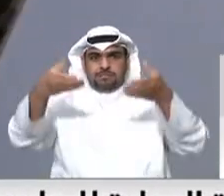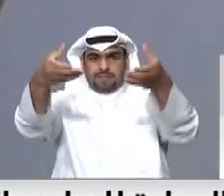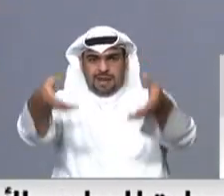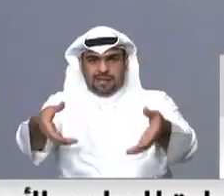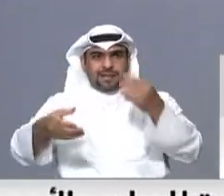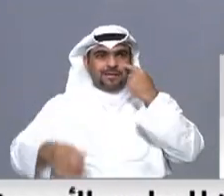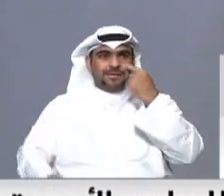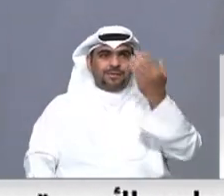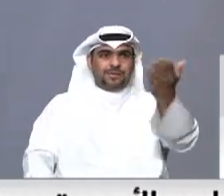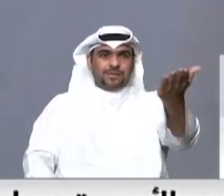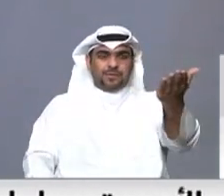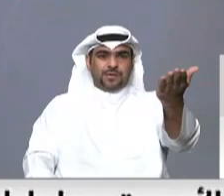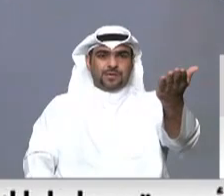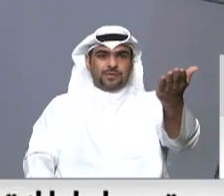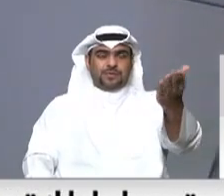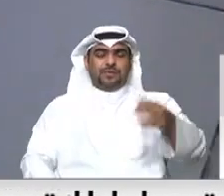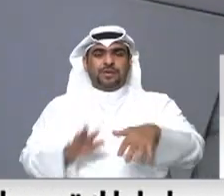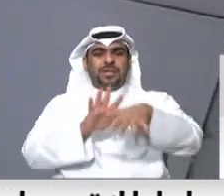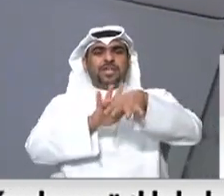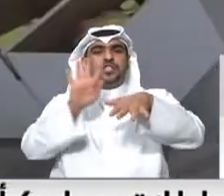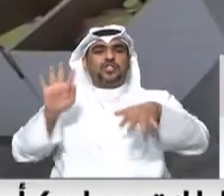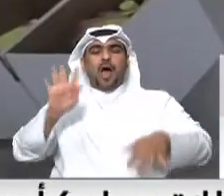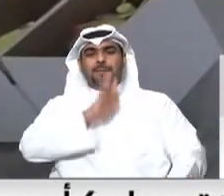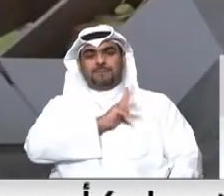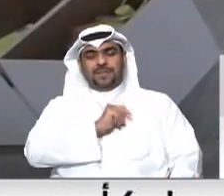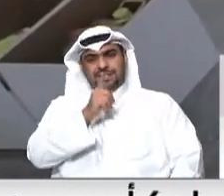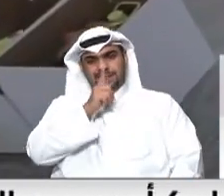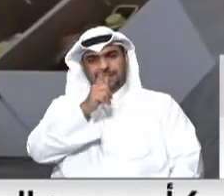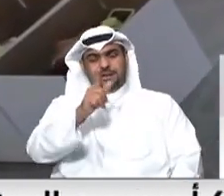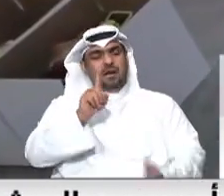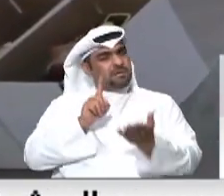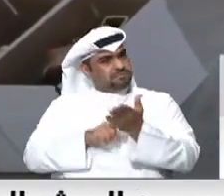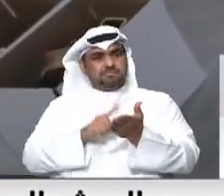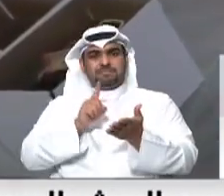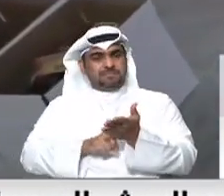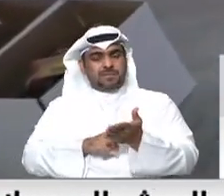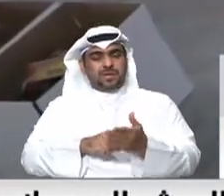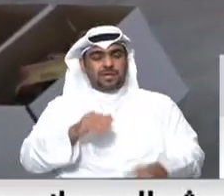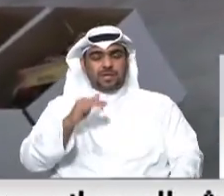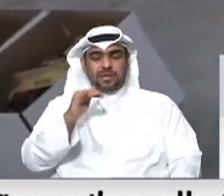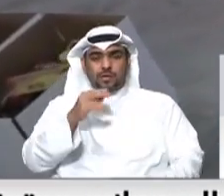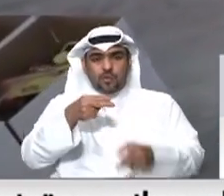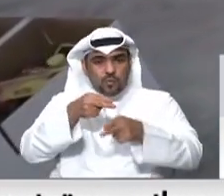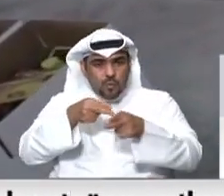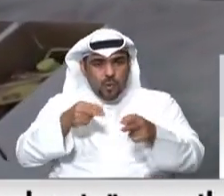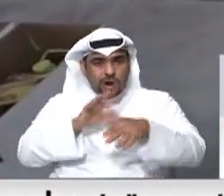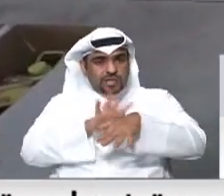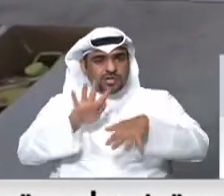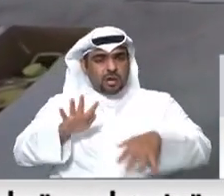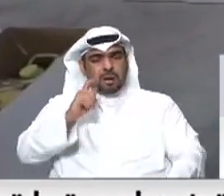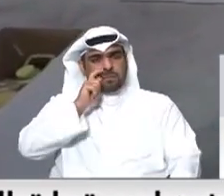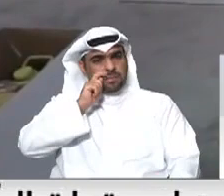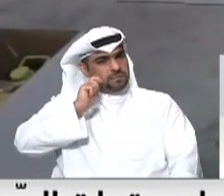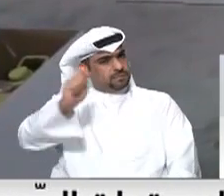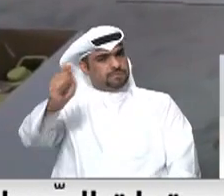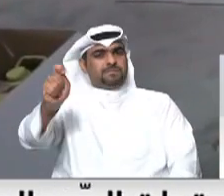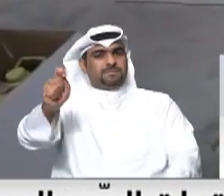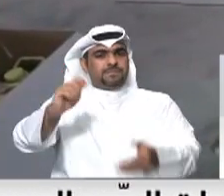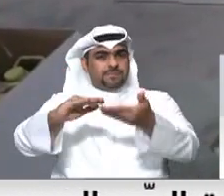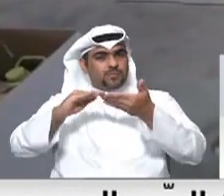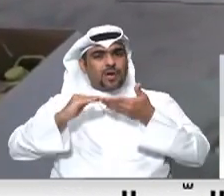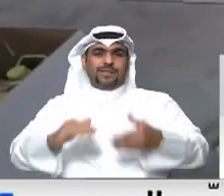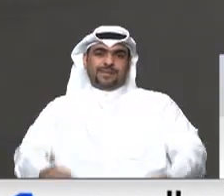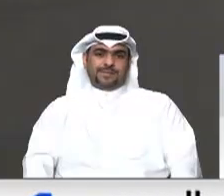مشيدين بكرم وأصالة الشعب الكويتي وباستمرار دعمه الإنساني للمحاصرين في القطاع.